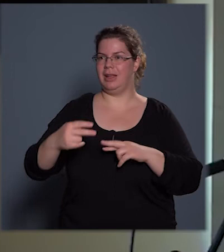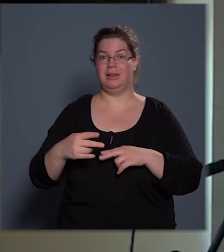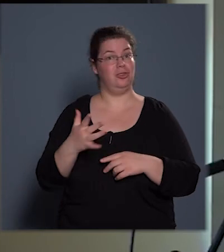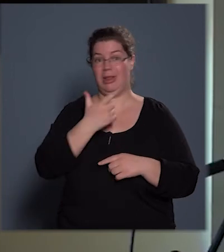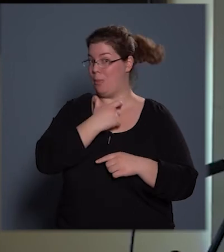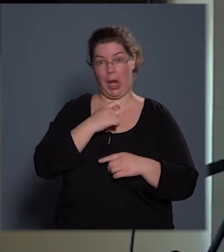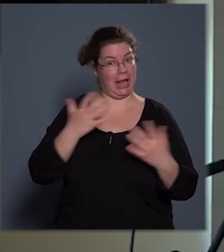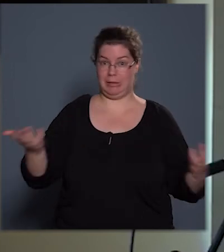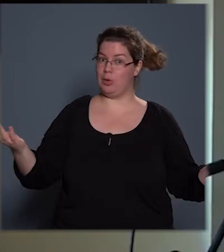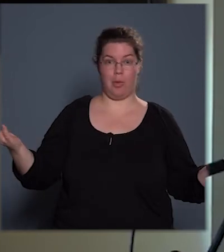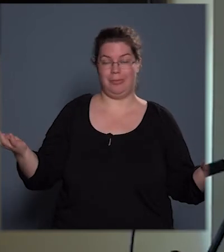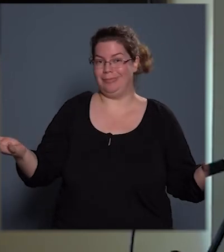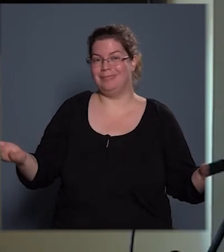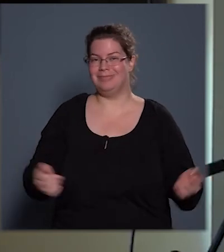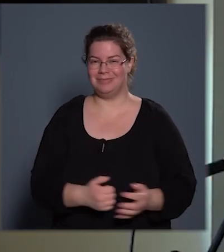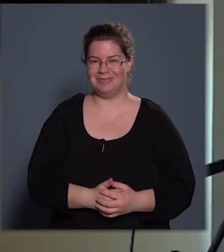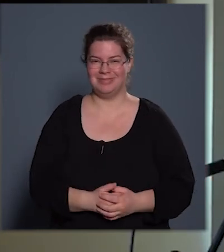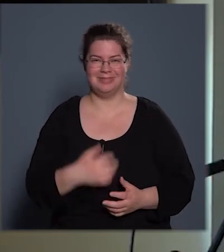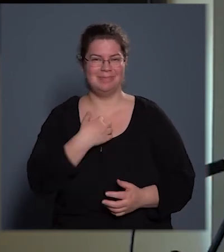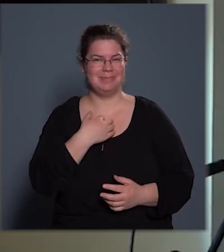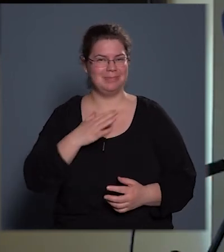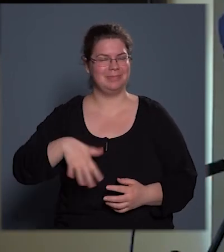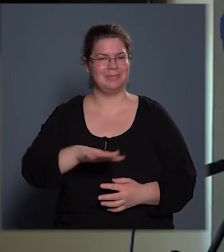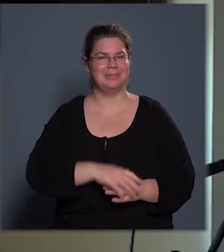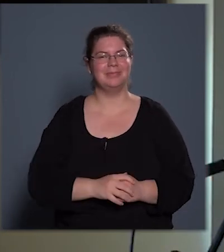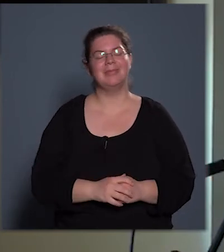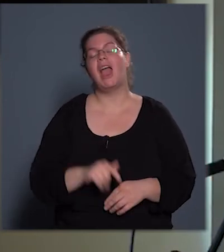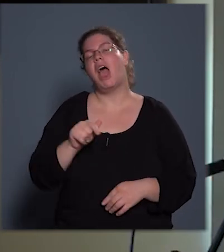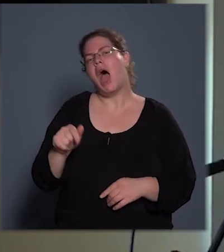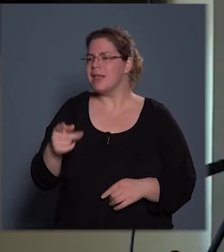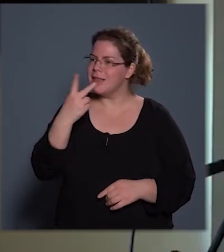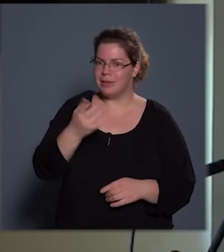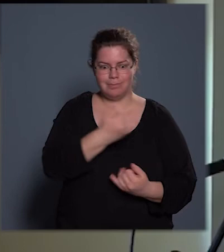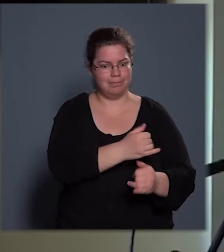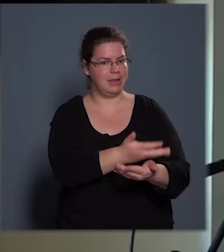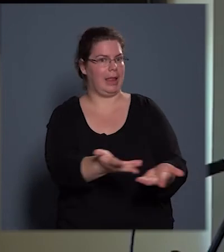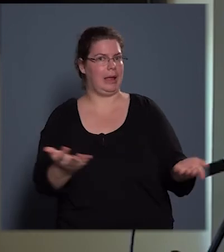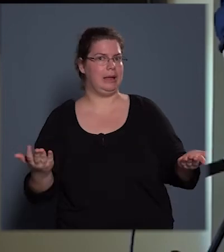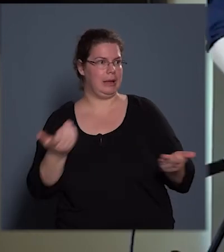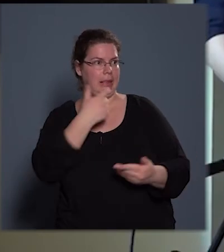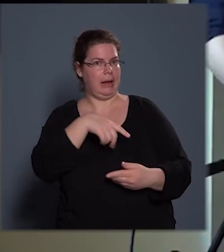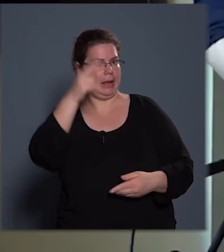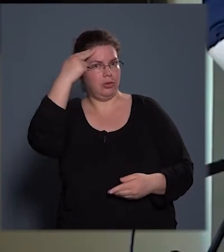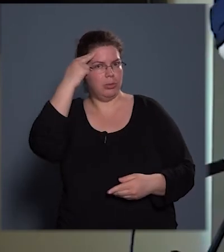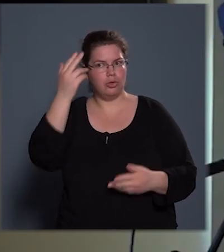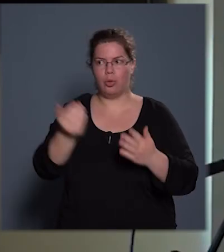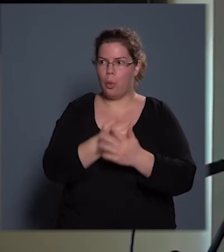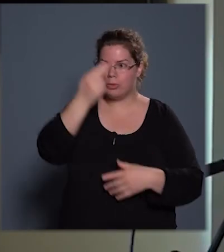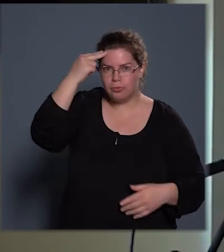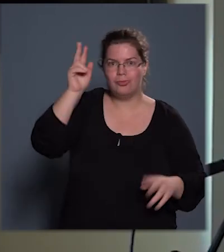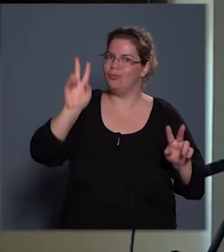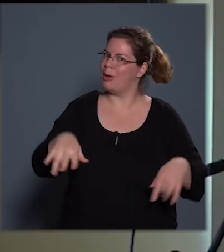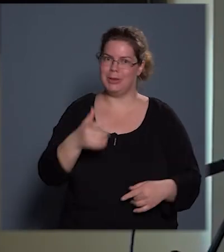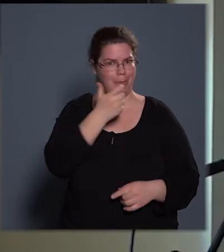öregszünk. Én azt látom itt mindenkin, régi ismerősökön, új ismerősökön, hogy valóban nem